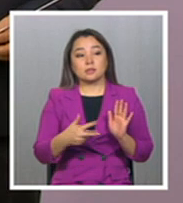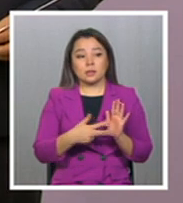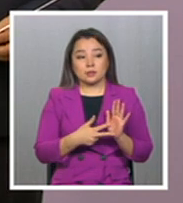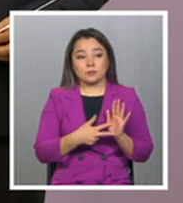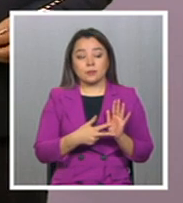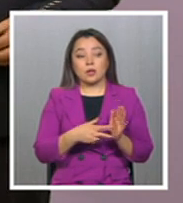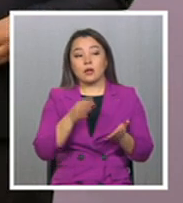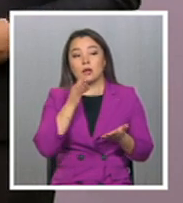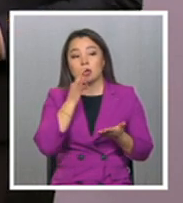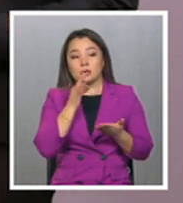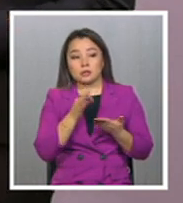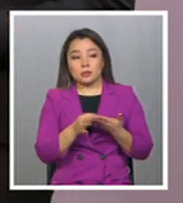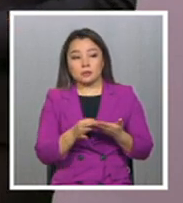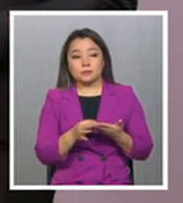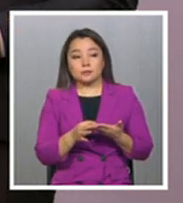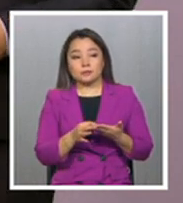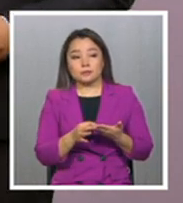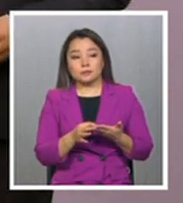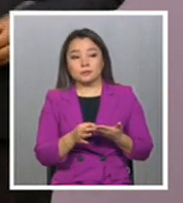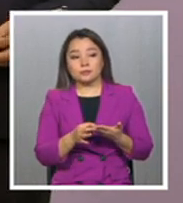азайтамыз. Айырманың мәні